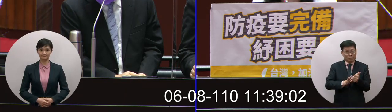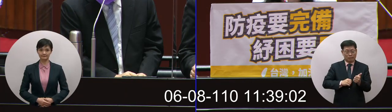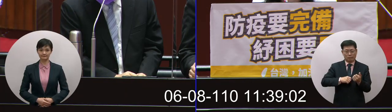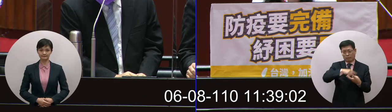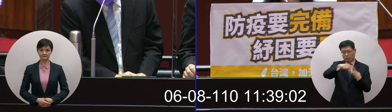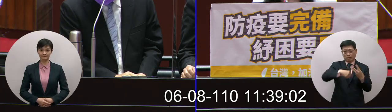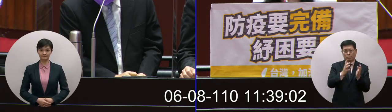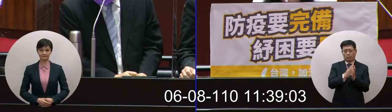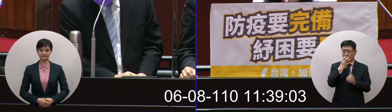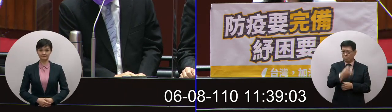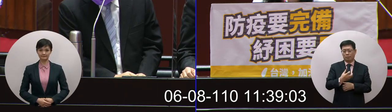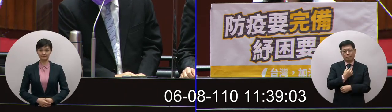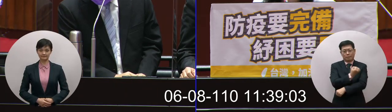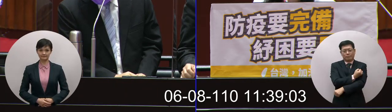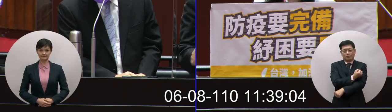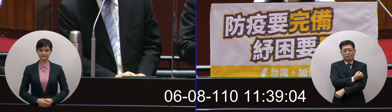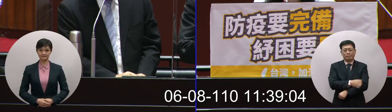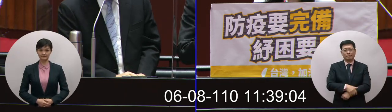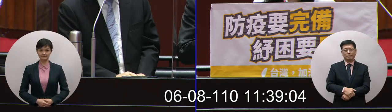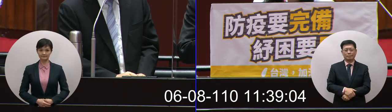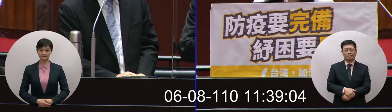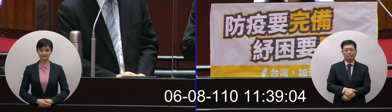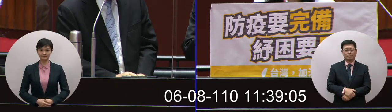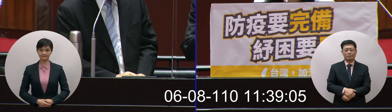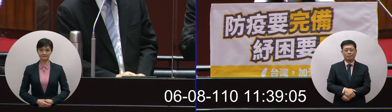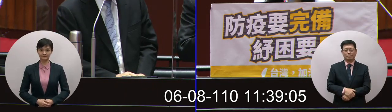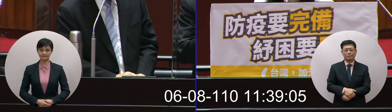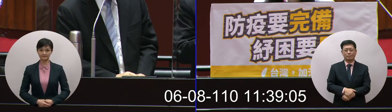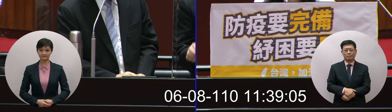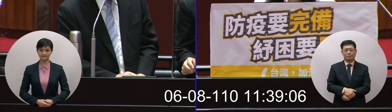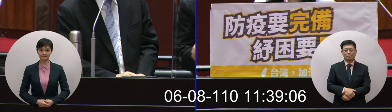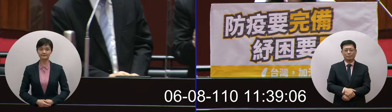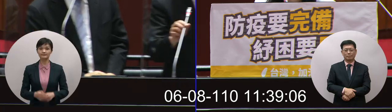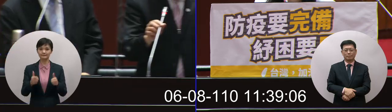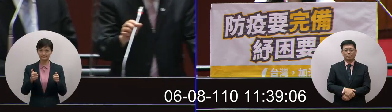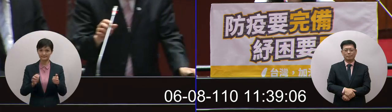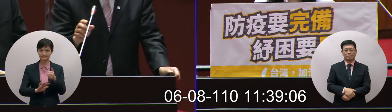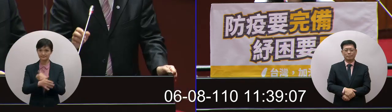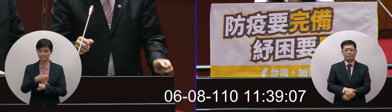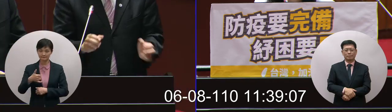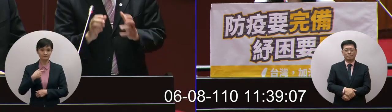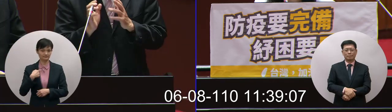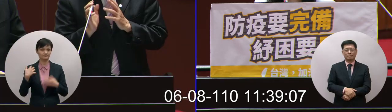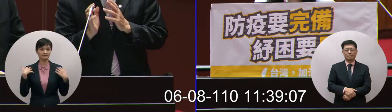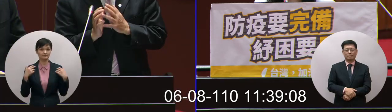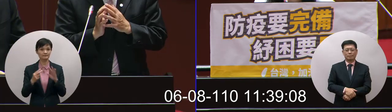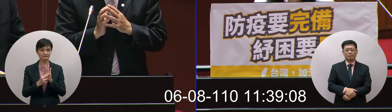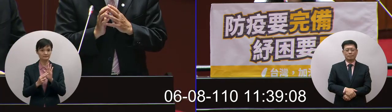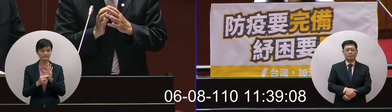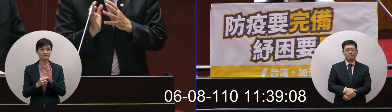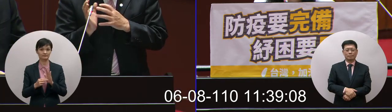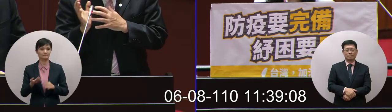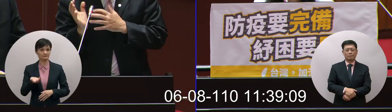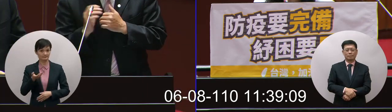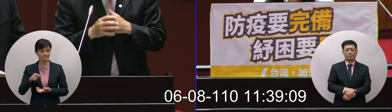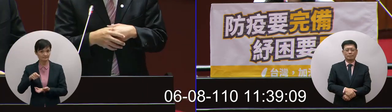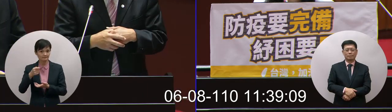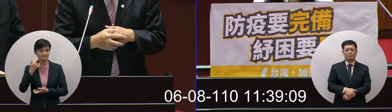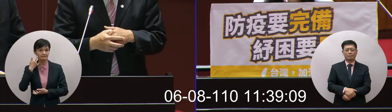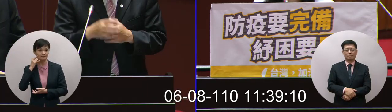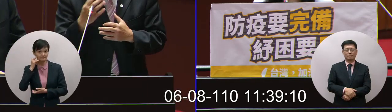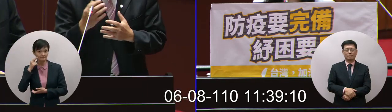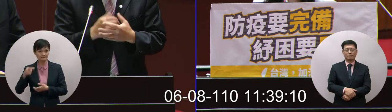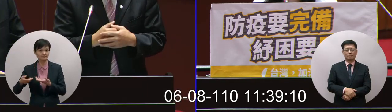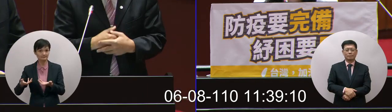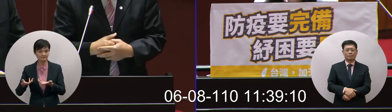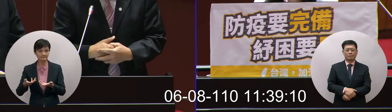面都不讨好，三面都非常辛苦。 是，谢谢委员，我来跟委员报告一下哈。刚才家长的部分，院长刚才